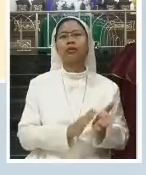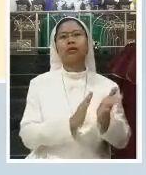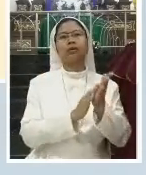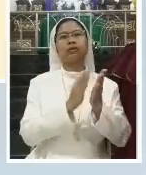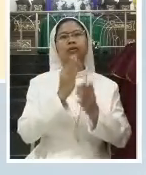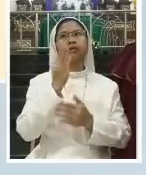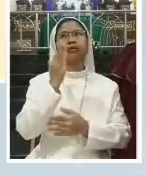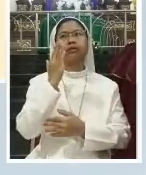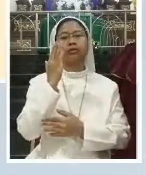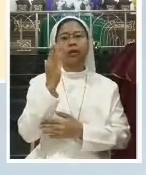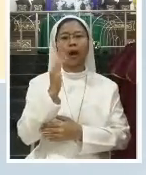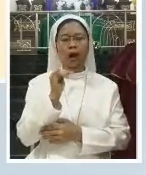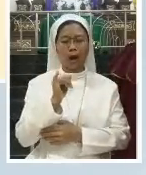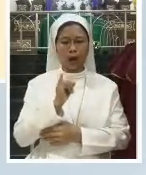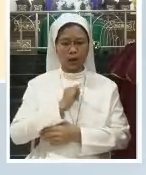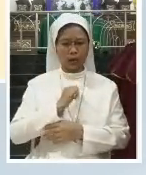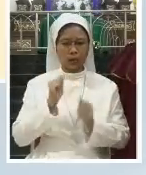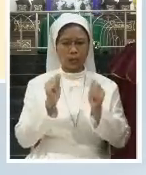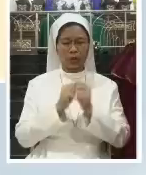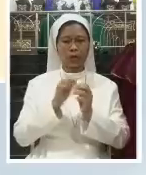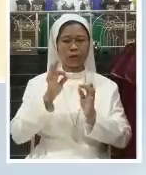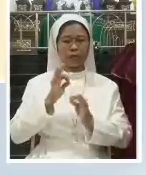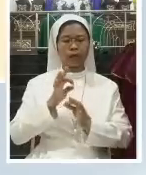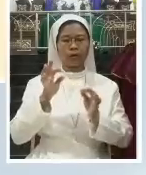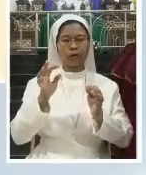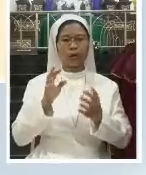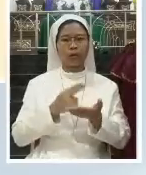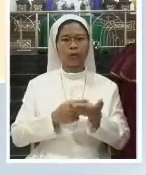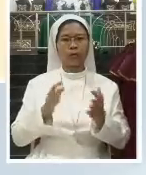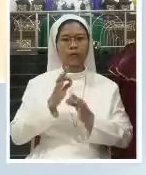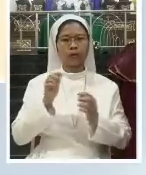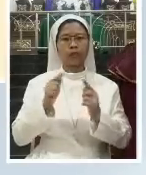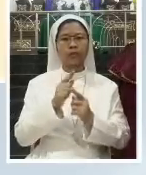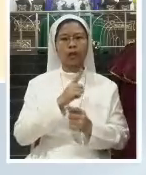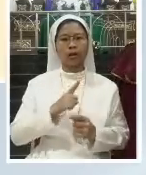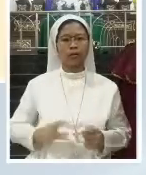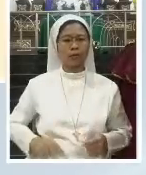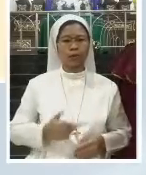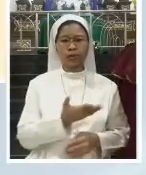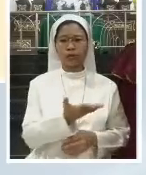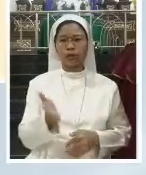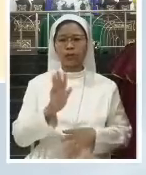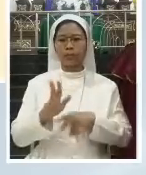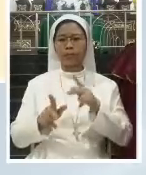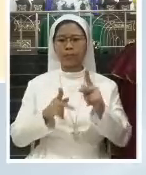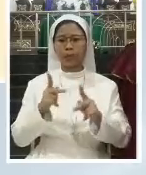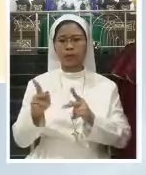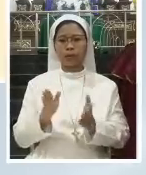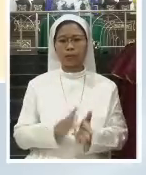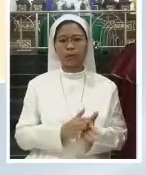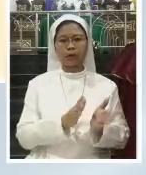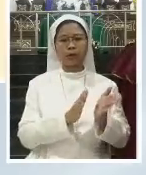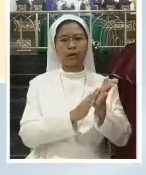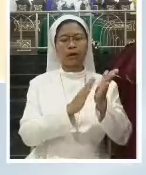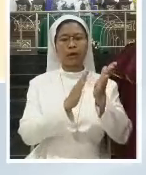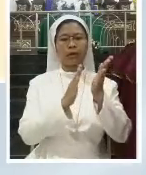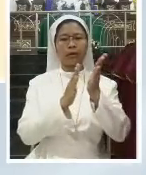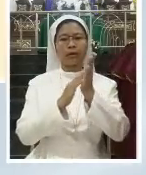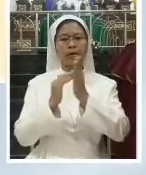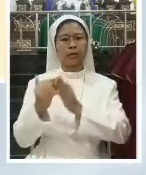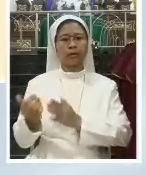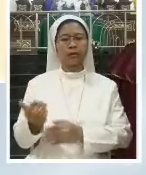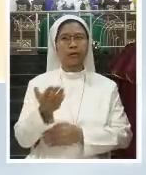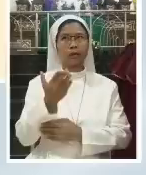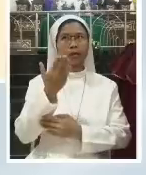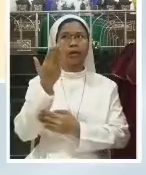Mga may pagkatakot sa kagurangnan, mag-umaw ka mo sa iya. O